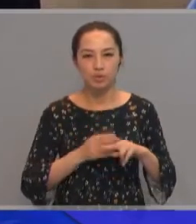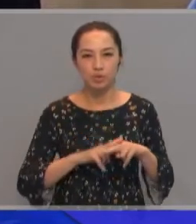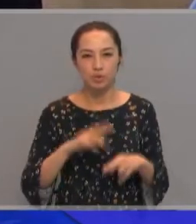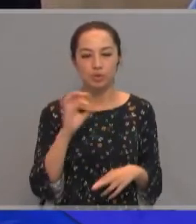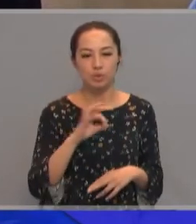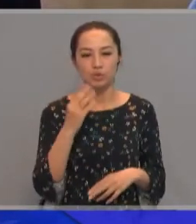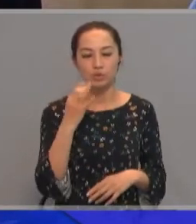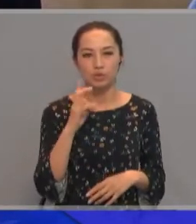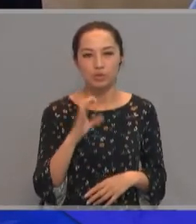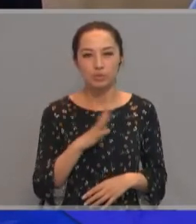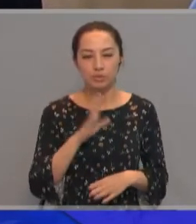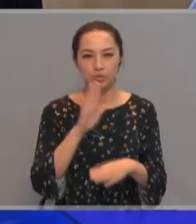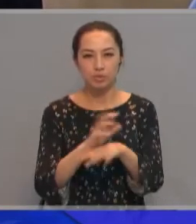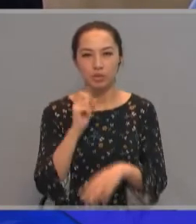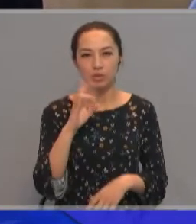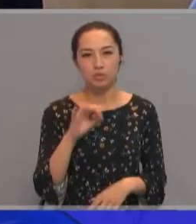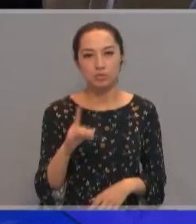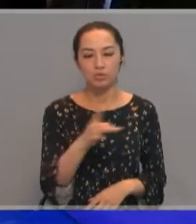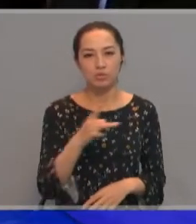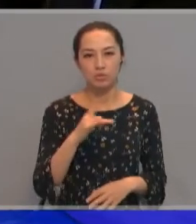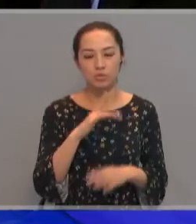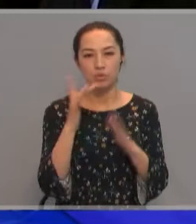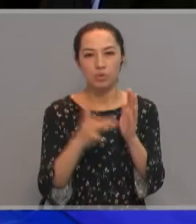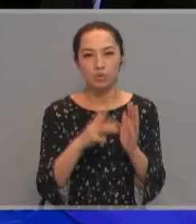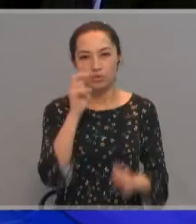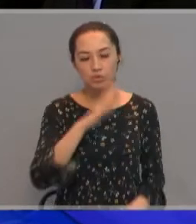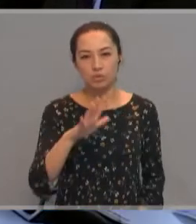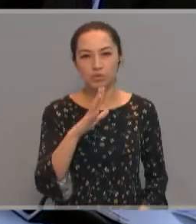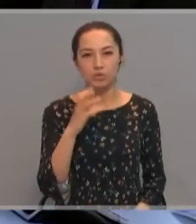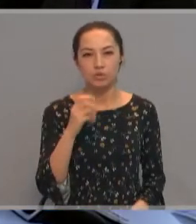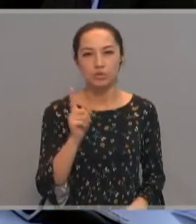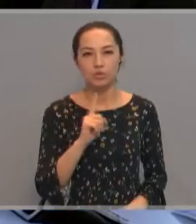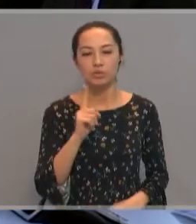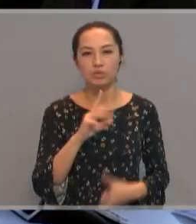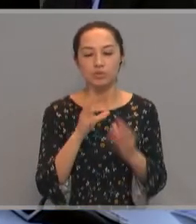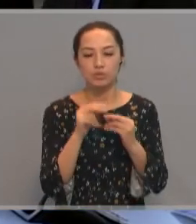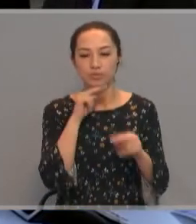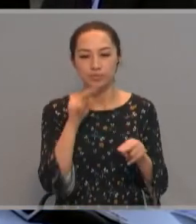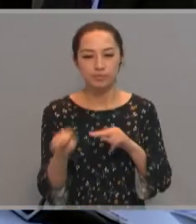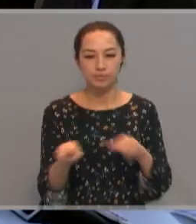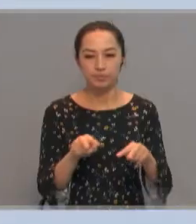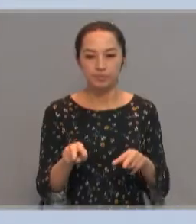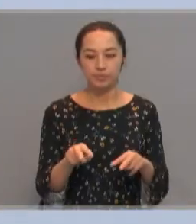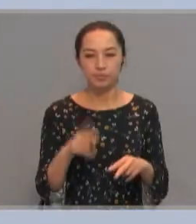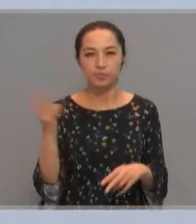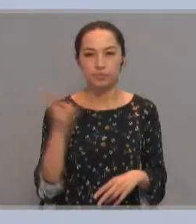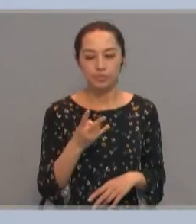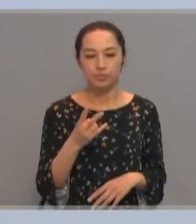этой связи Умирзак Шукеев поручил акимам районов, городов и экстренным службам быть бдительными и уделять особое